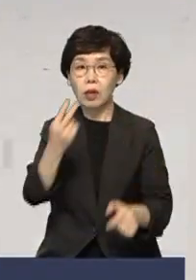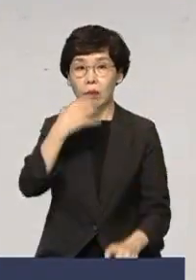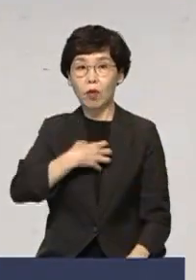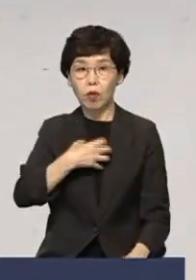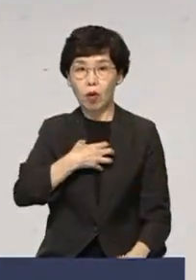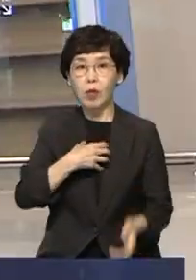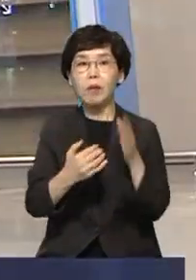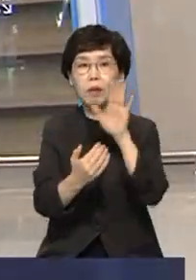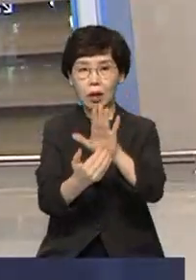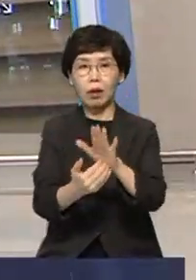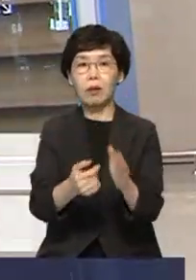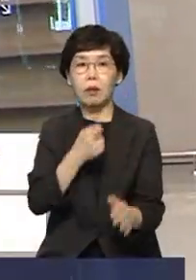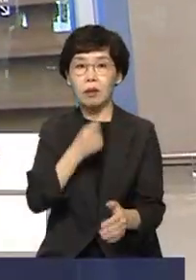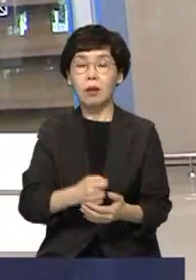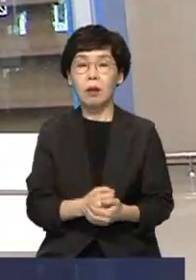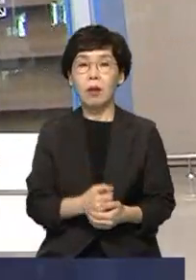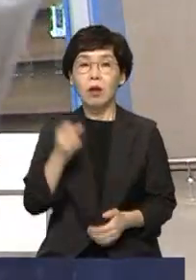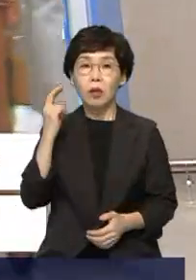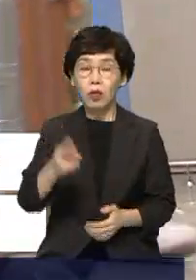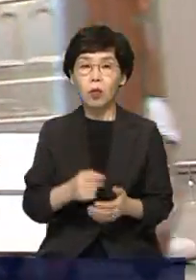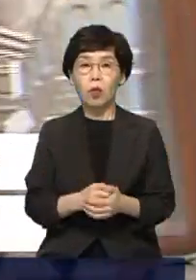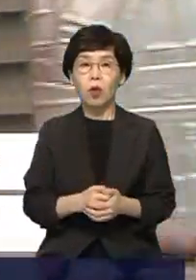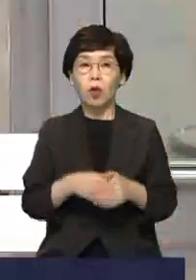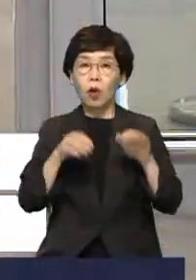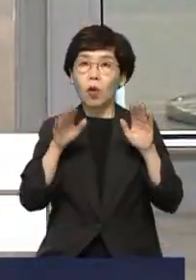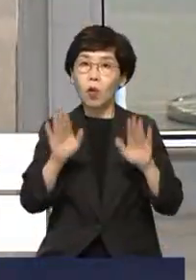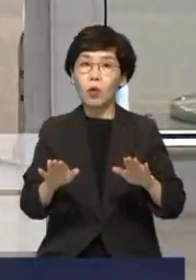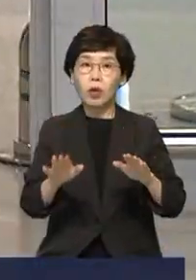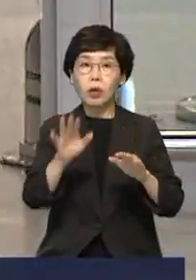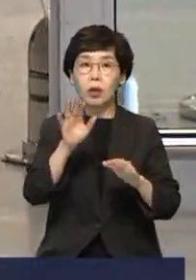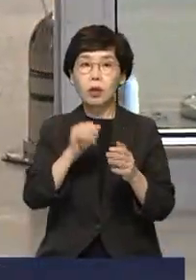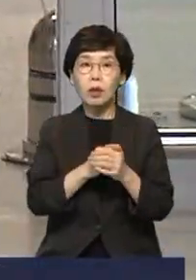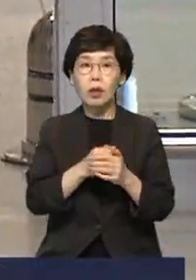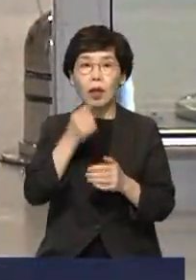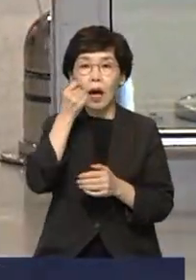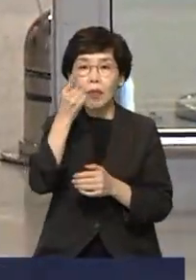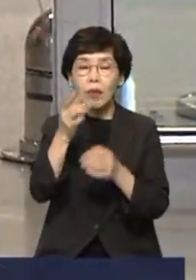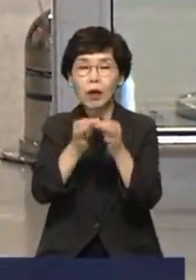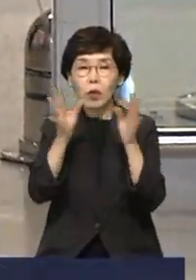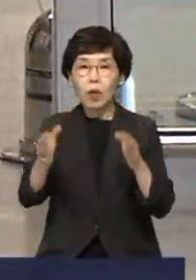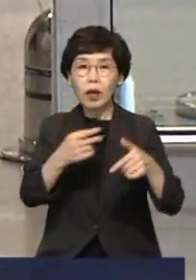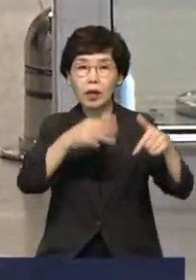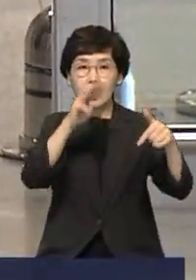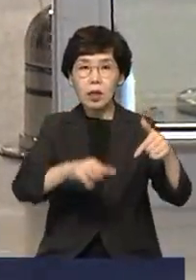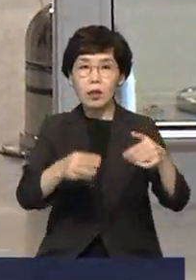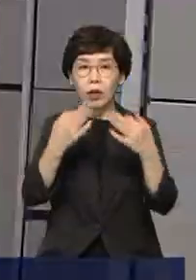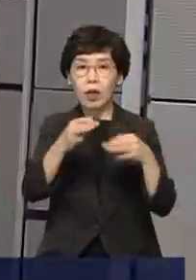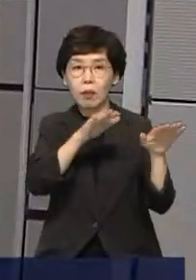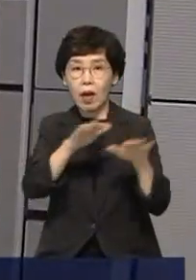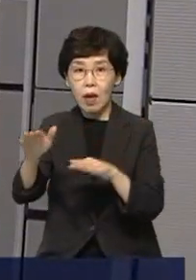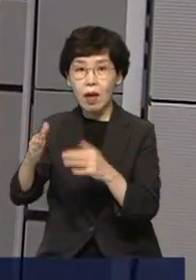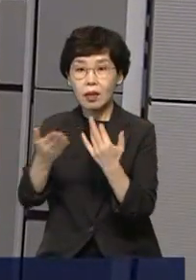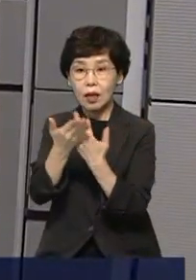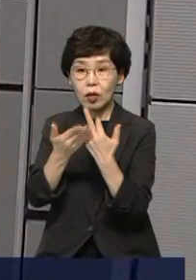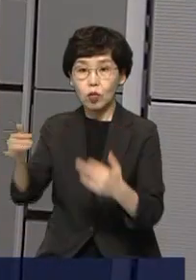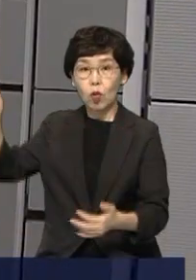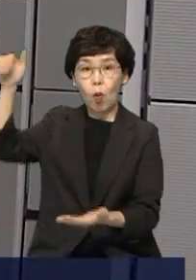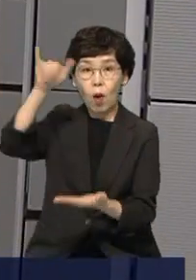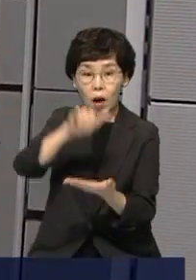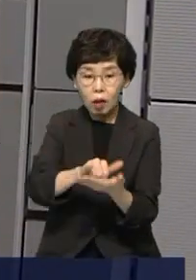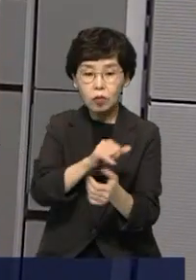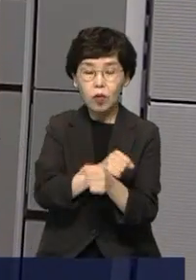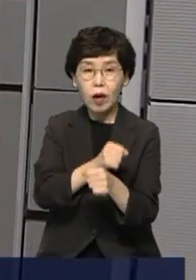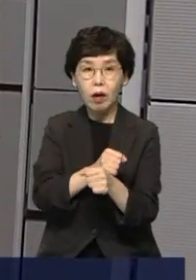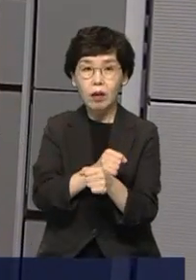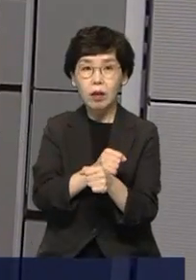계획입니다. 이 밖에 방역당국은 오는 10일부터 한 달간 인천, 김해, 제주공항으로 입국하는 단기